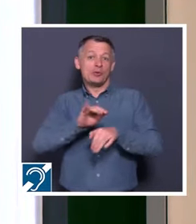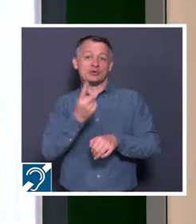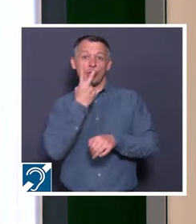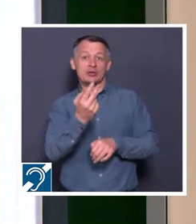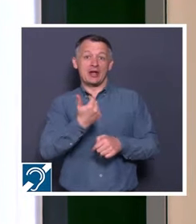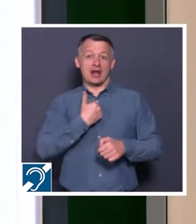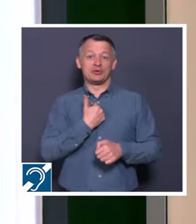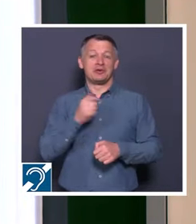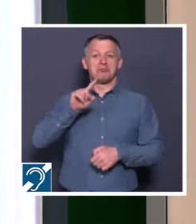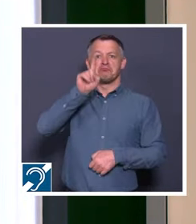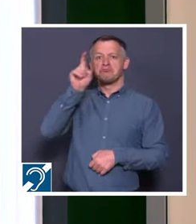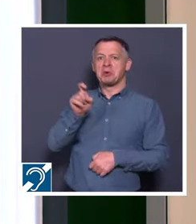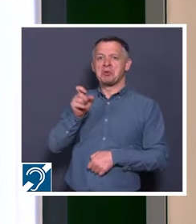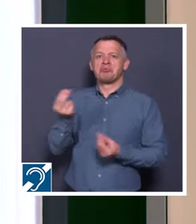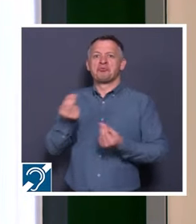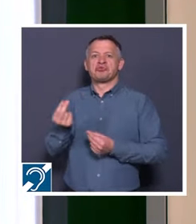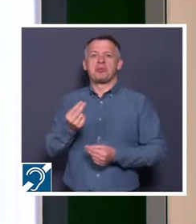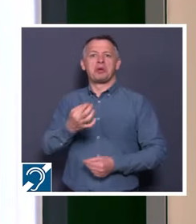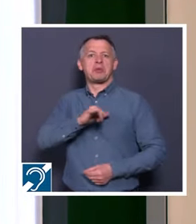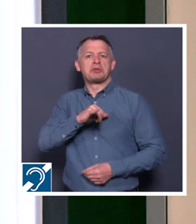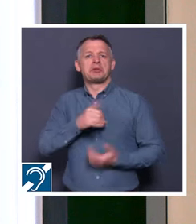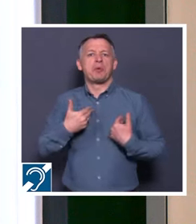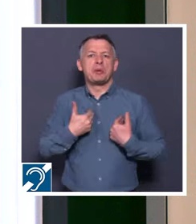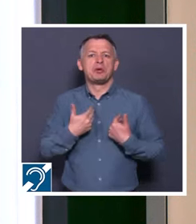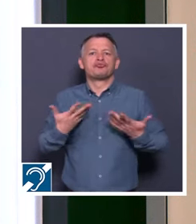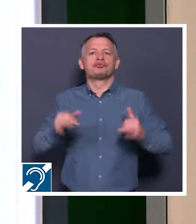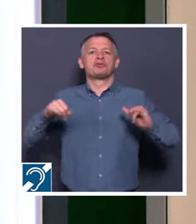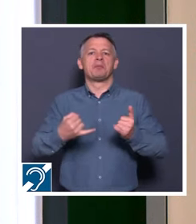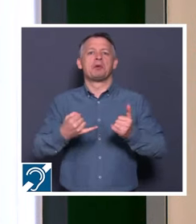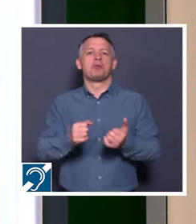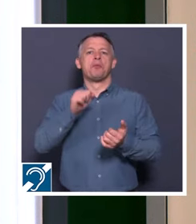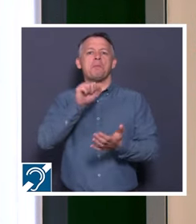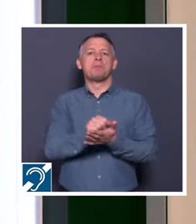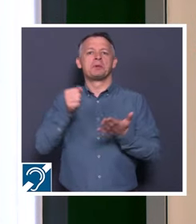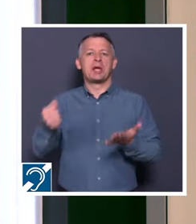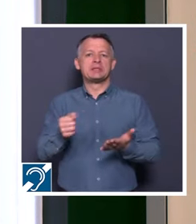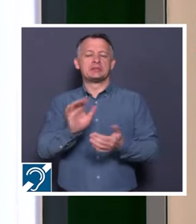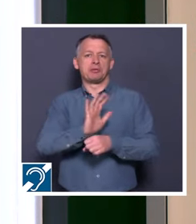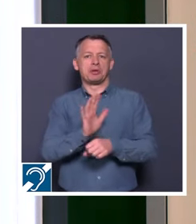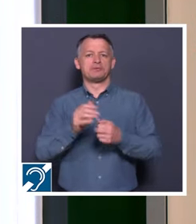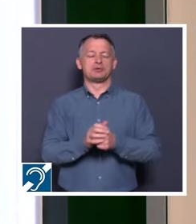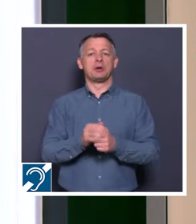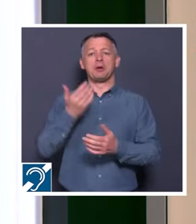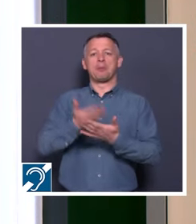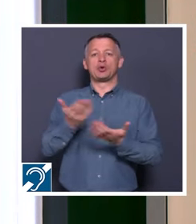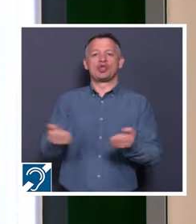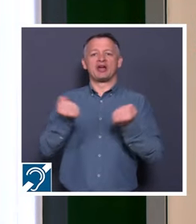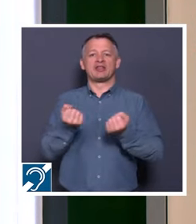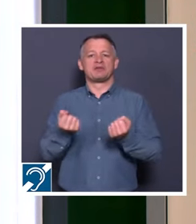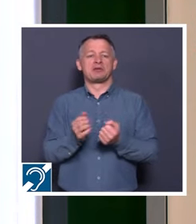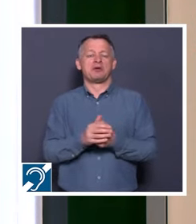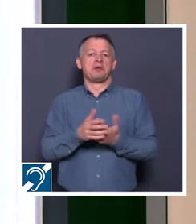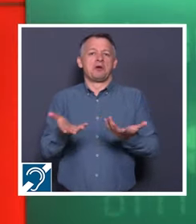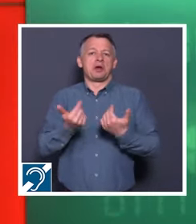să se întrebe, băi, dar de ce mă interesează pe mine care e starea presei? Că, na, e vorba despre o profesie cumva de nișă,